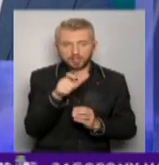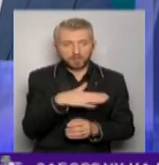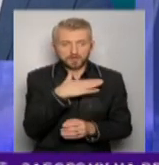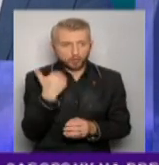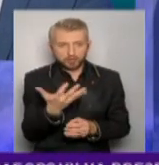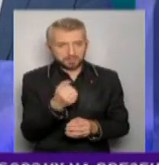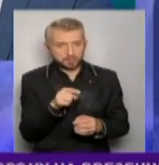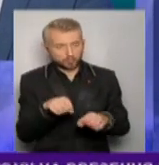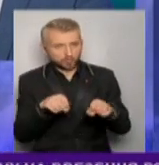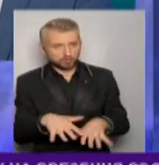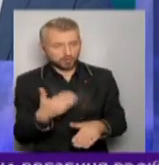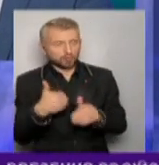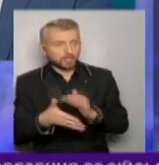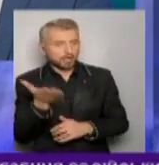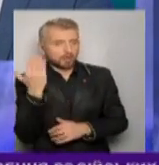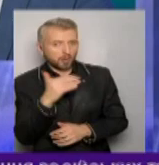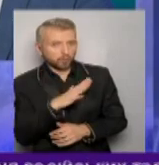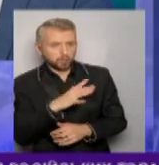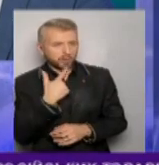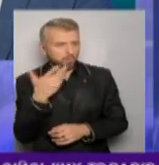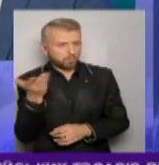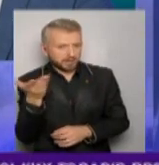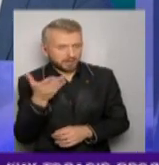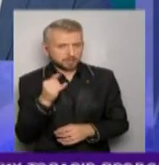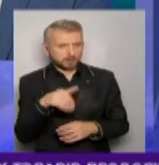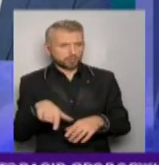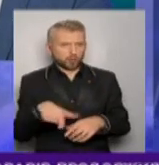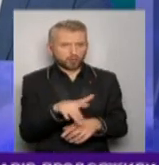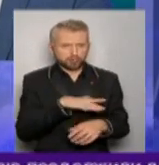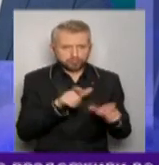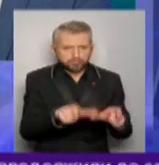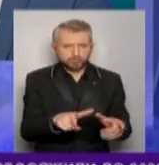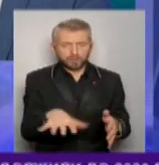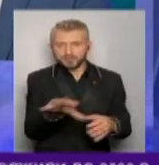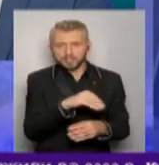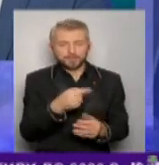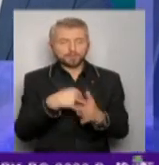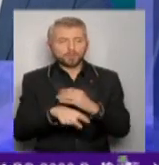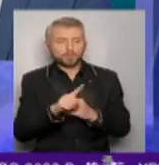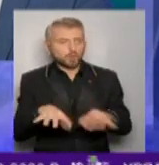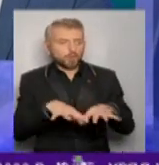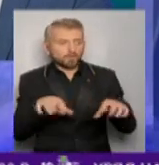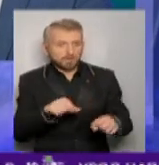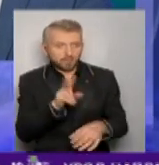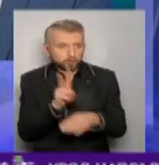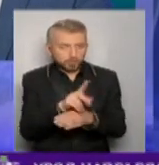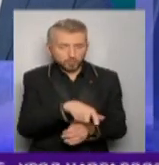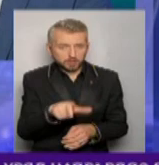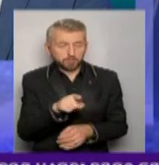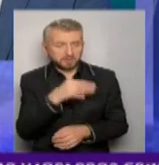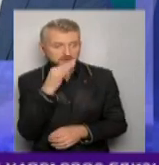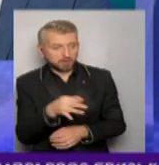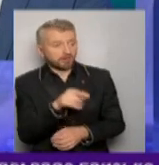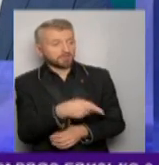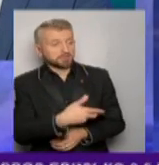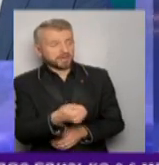приймати цього рішення. Уже були і мітинги, і перекривали дорогу, і все. Тому що влада обдурила людей. Вона сказала, ви